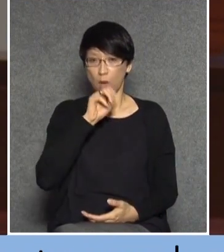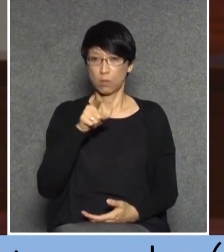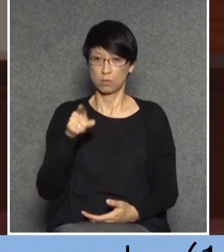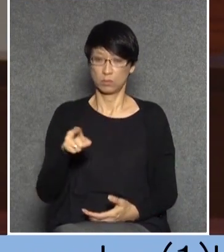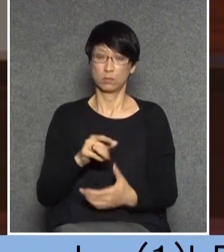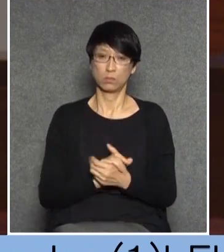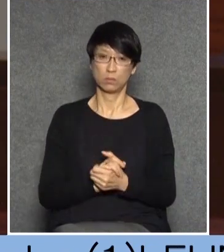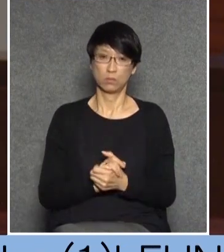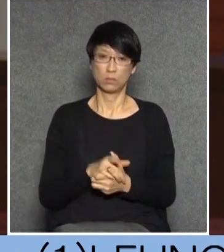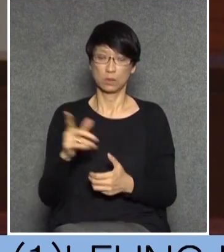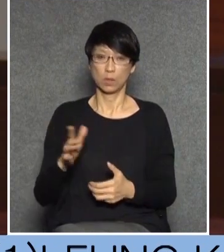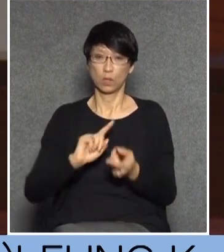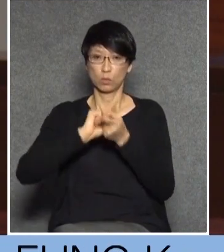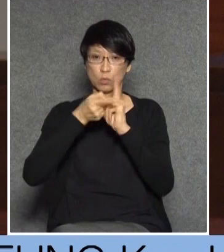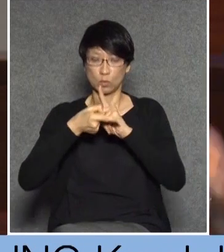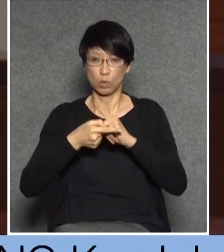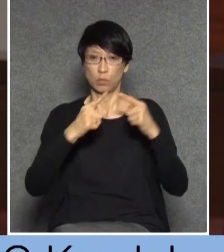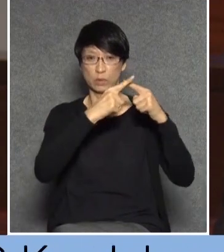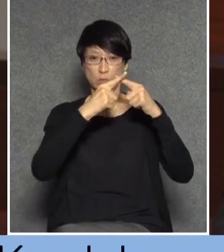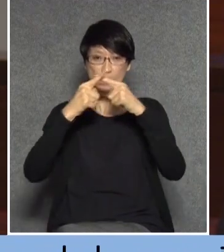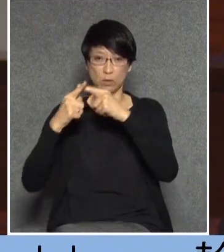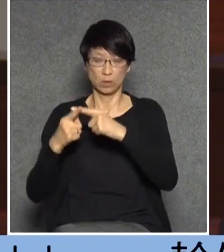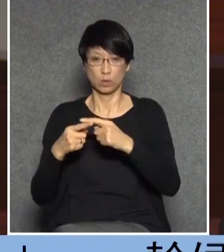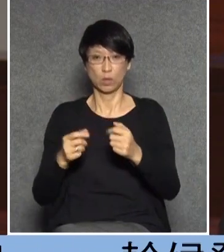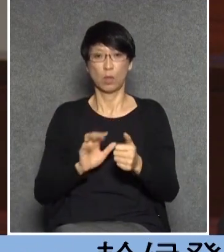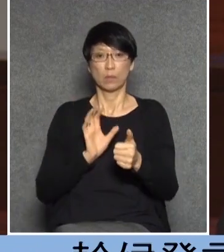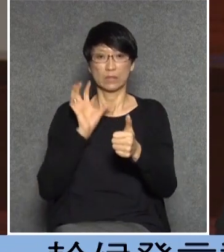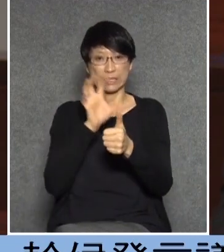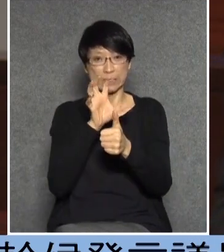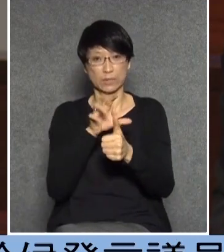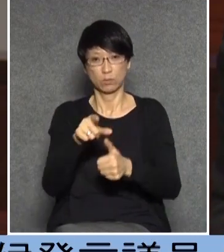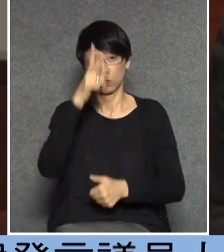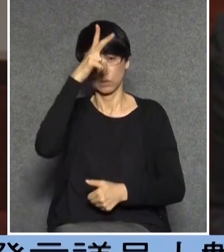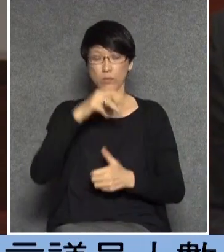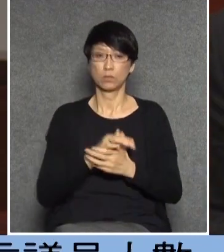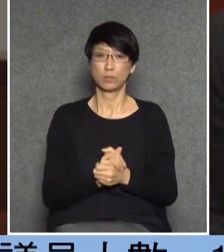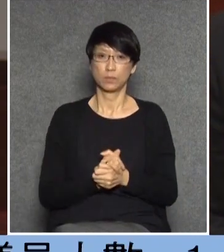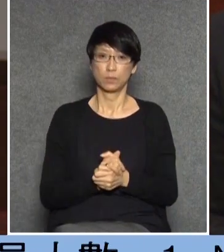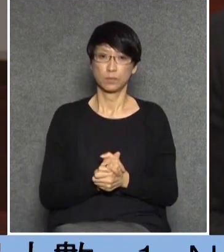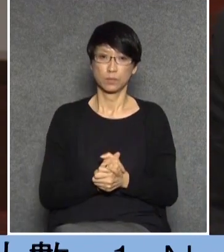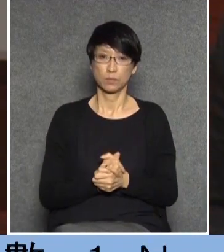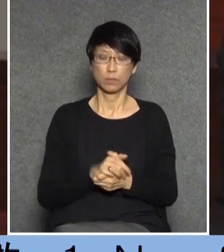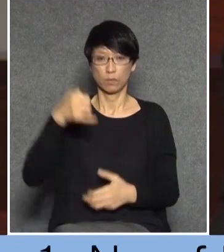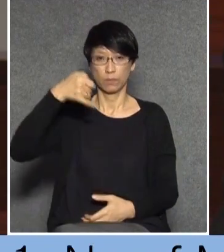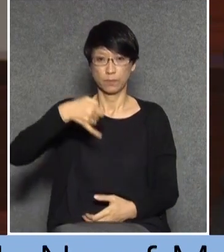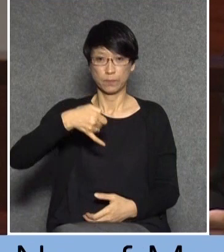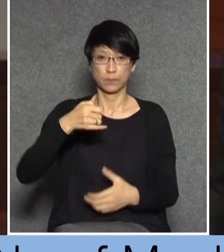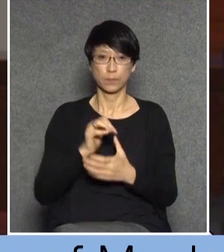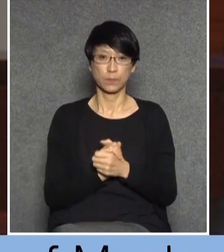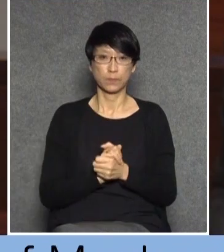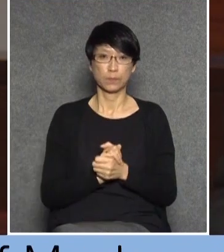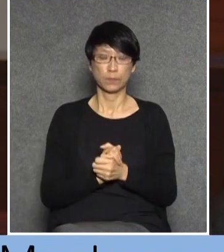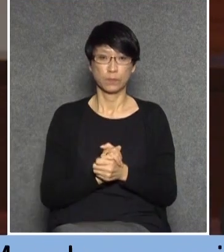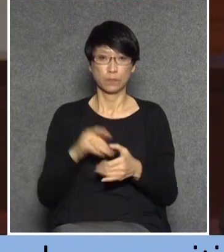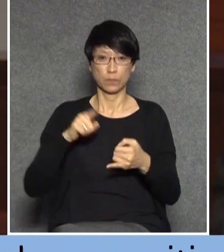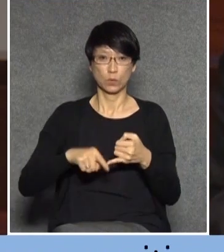即係小市民去抒發下佢哋嘅不滿，係咪？所以主席，下一次嗰個總結嘅